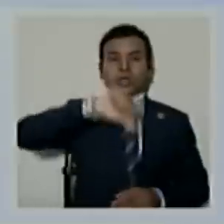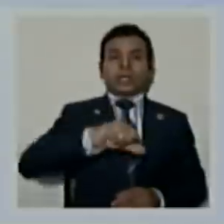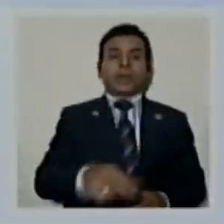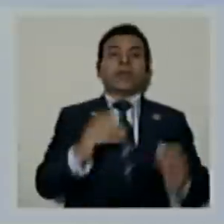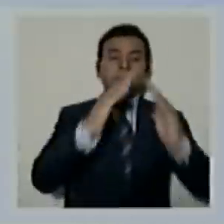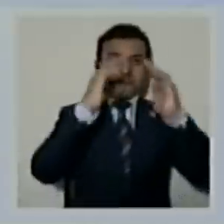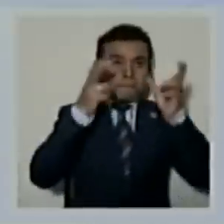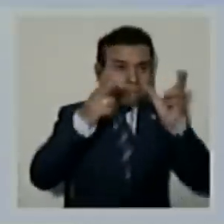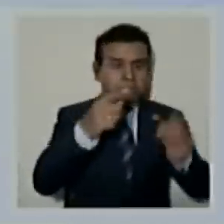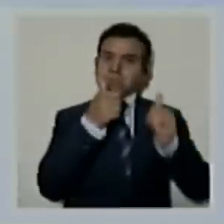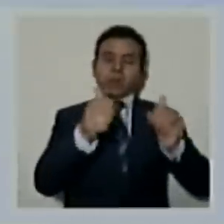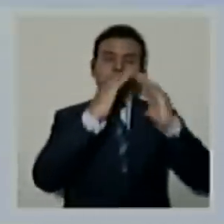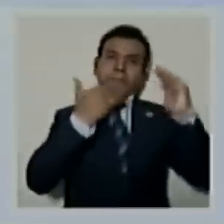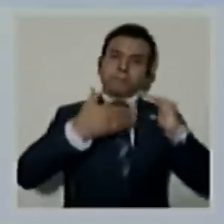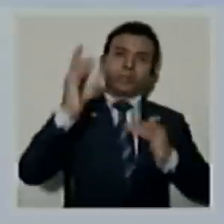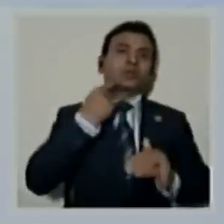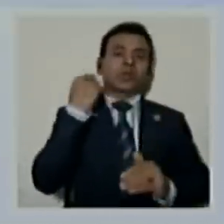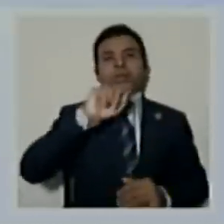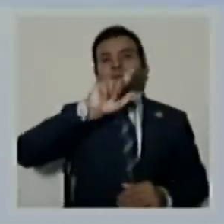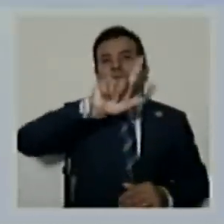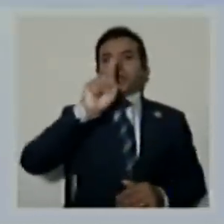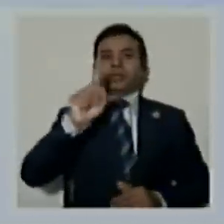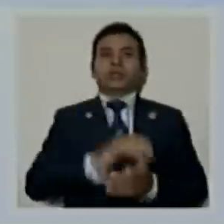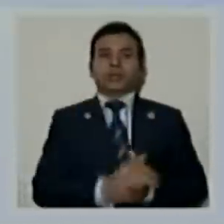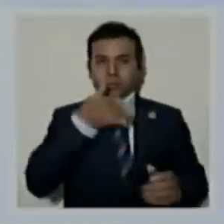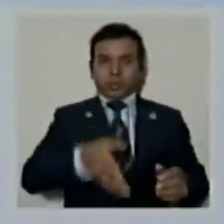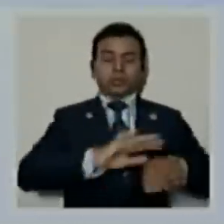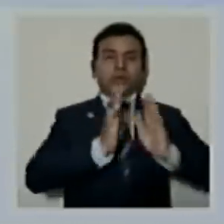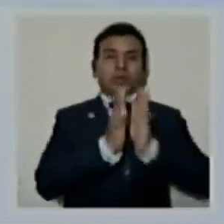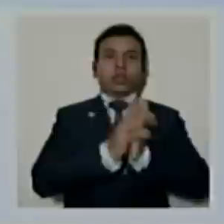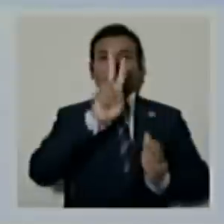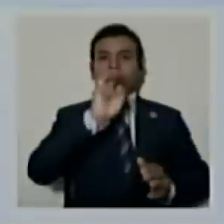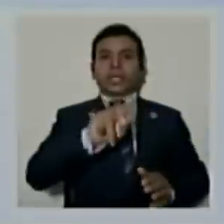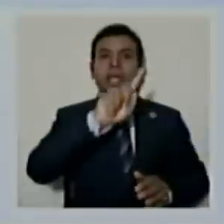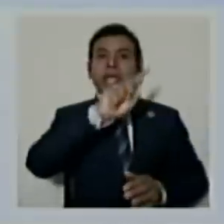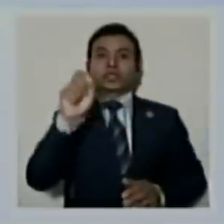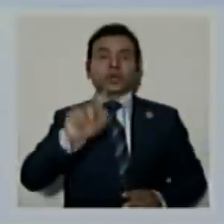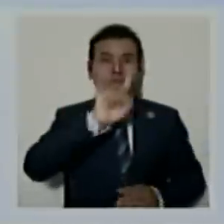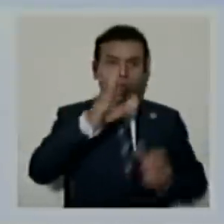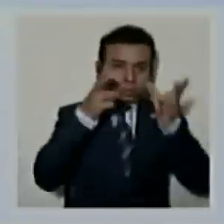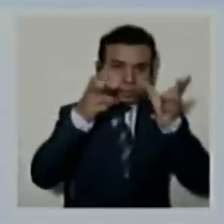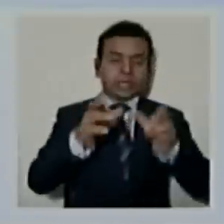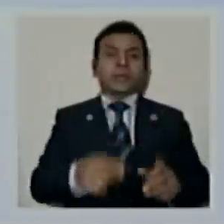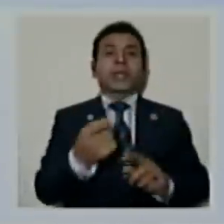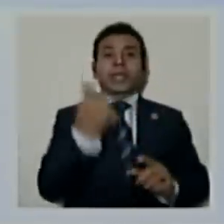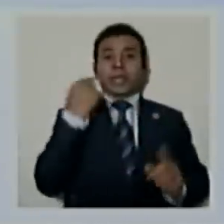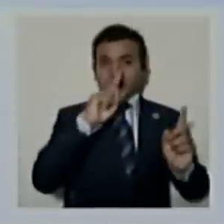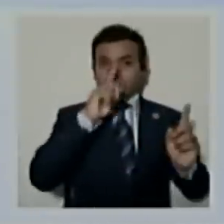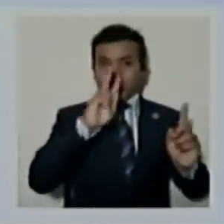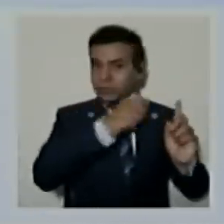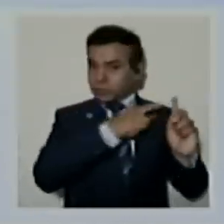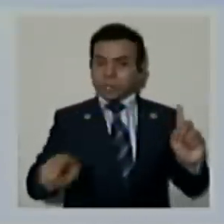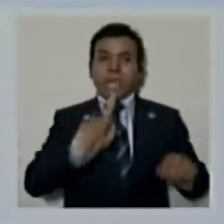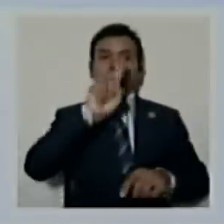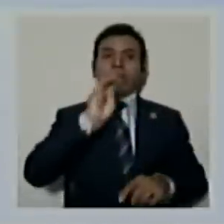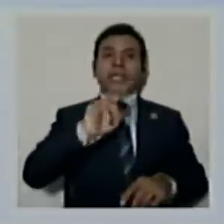আমাদের গত 24 ঘন্টায় নতুন করে আইসোলেশনে এসেছে 169 জন এবং ছাড় পেয়েছে 71 জন। বর্তমানে